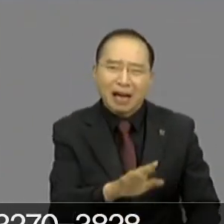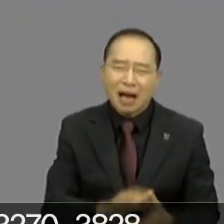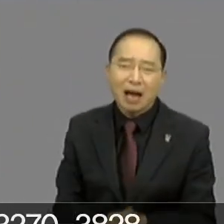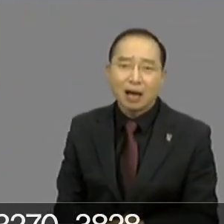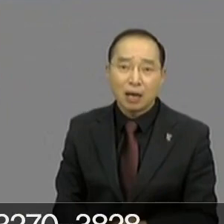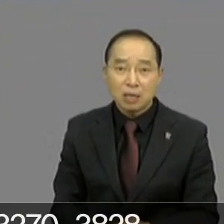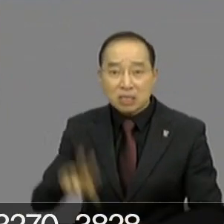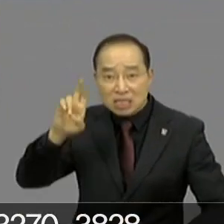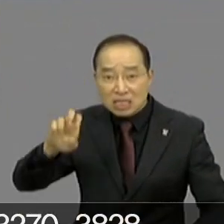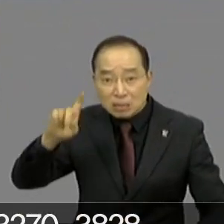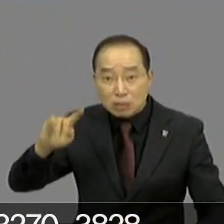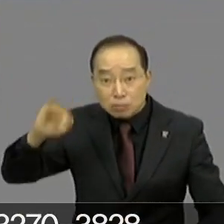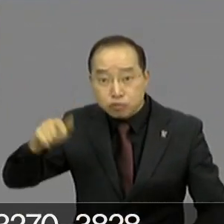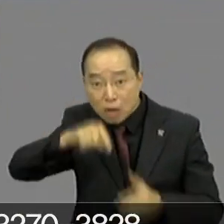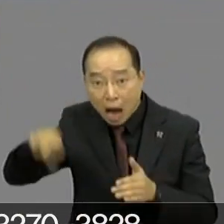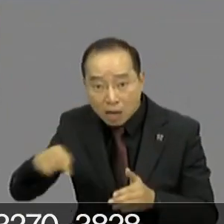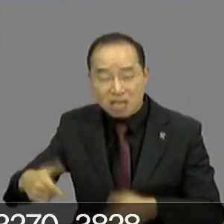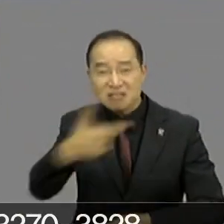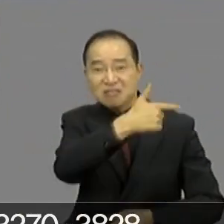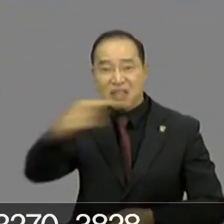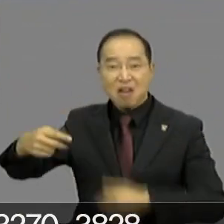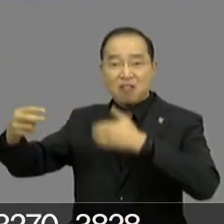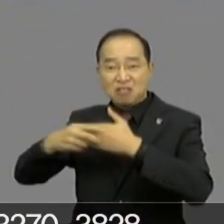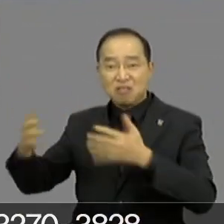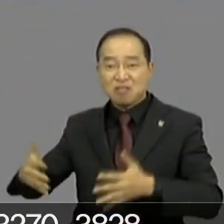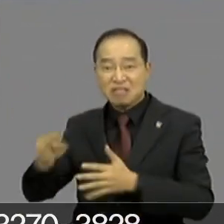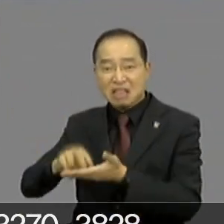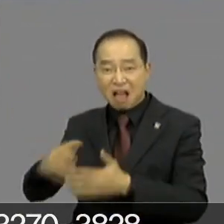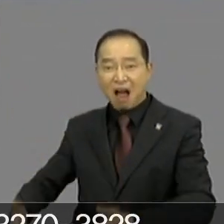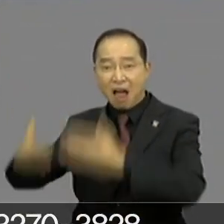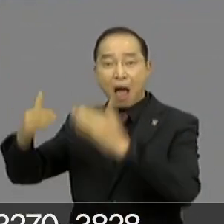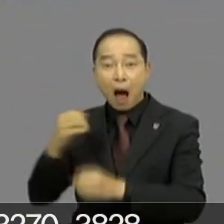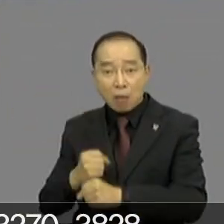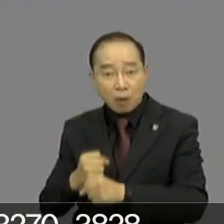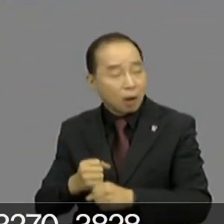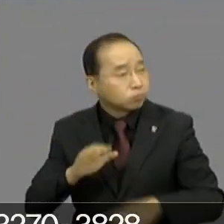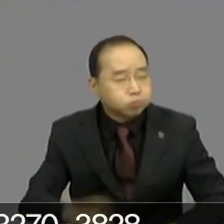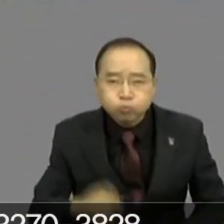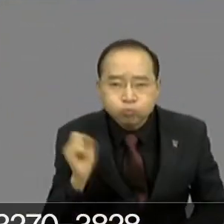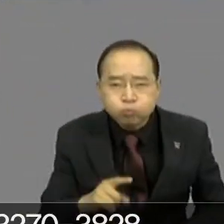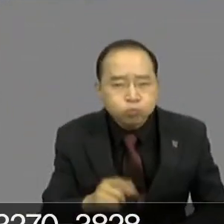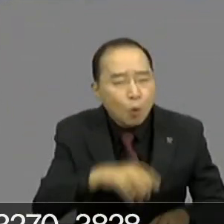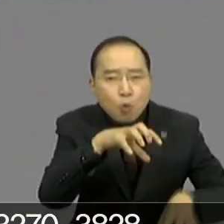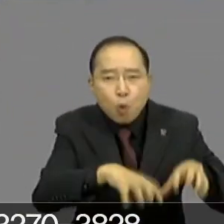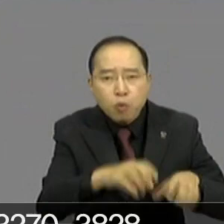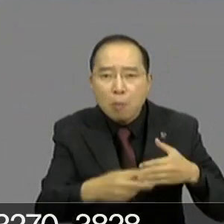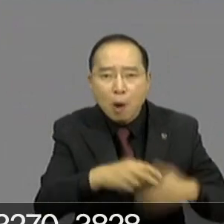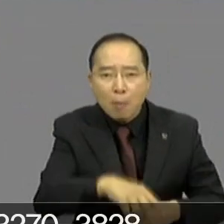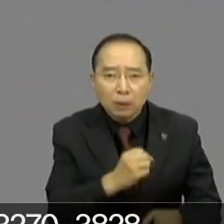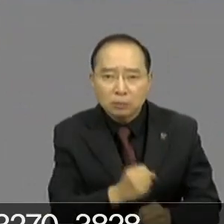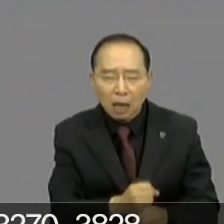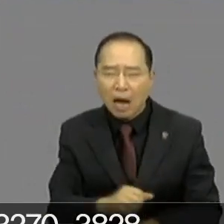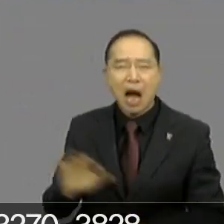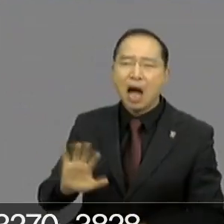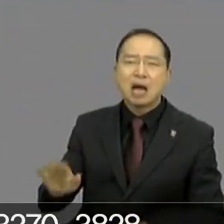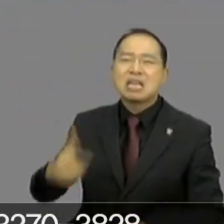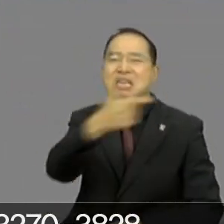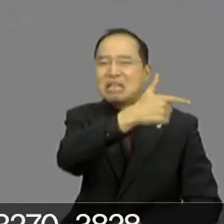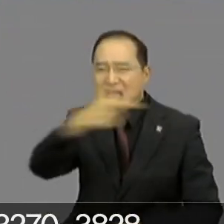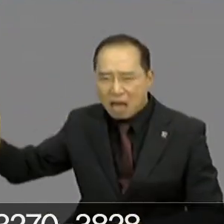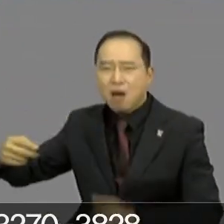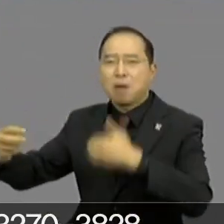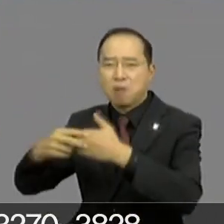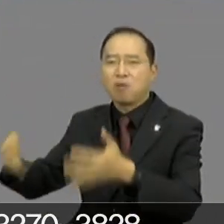힙을 분 안에 크게 대형 의료 센터 나 이런걸 만들었다고 그래놓고 외 또 갑자기 아니 그냥 연고는 사세요 대형 의료 센터 가 20